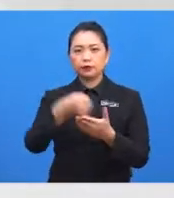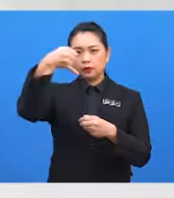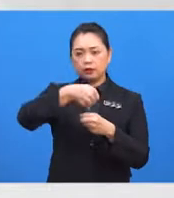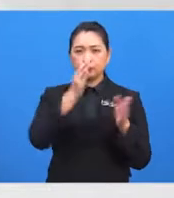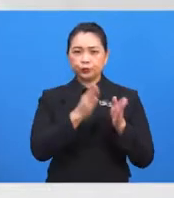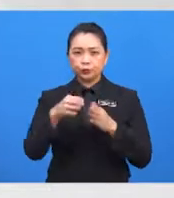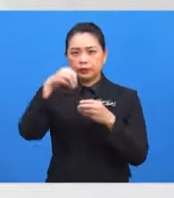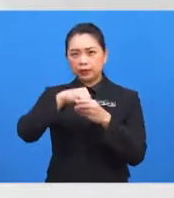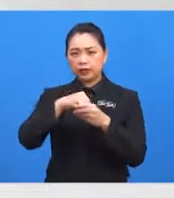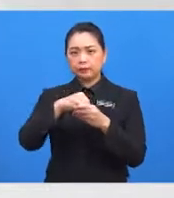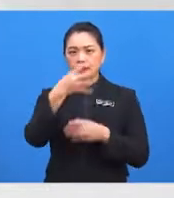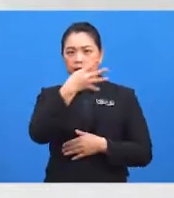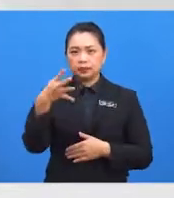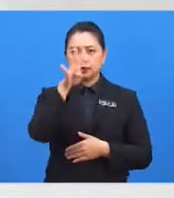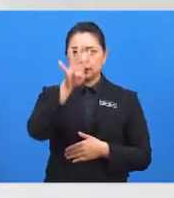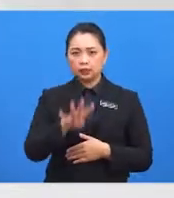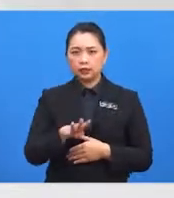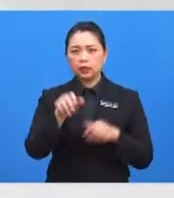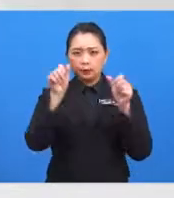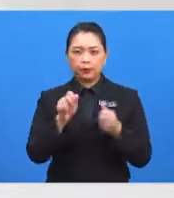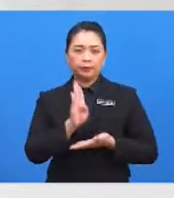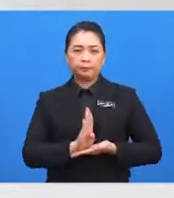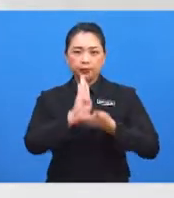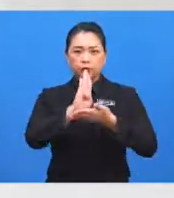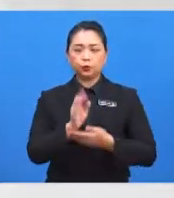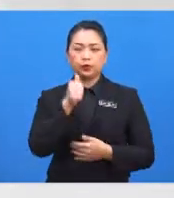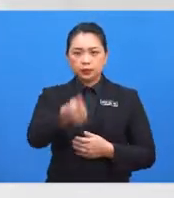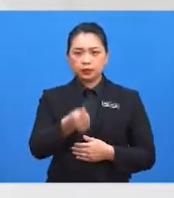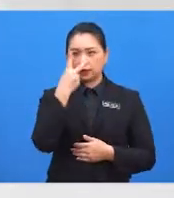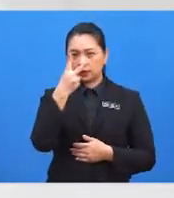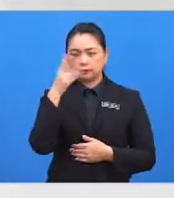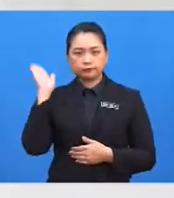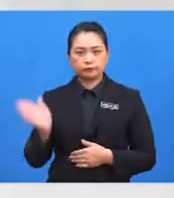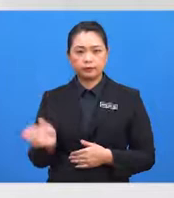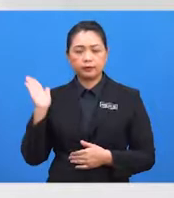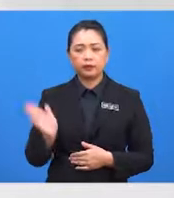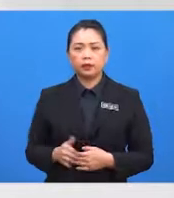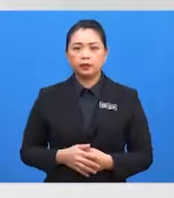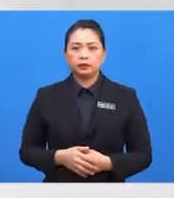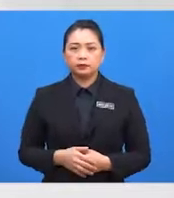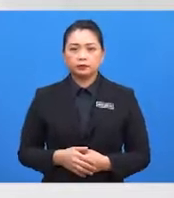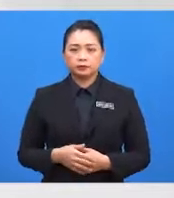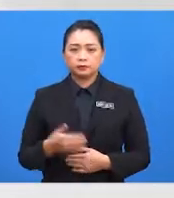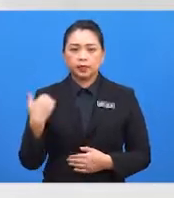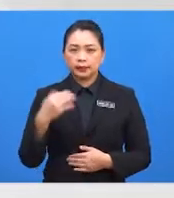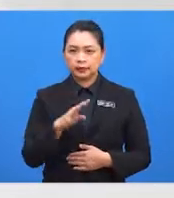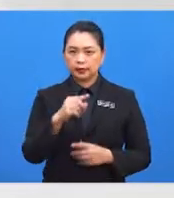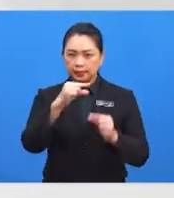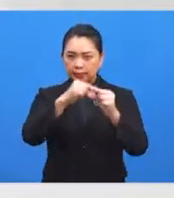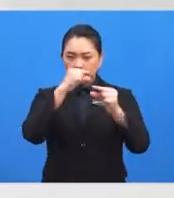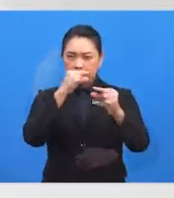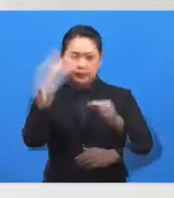garis grid boleh membantu anda. Lihat contoh di bawah. Perhatikan terdapat garisan